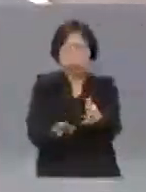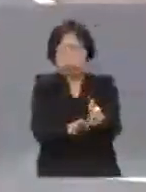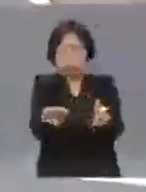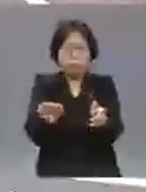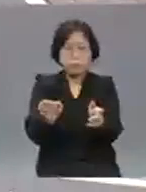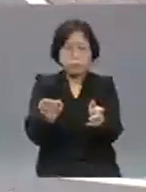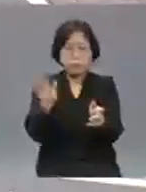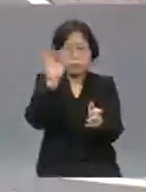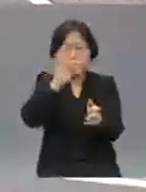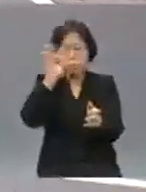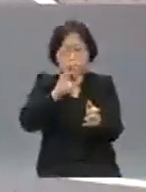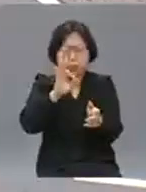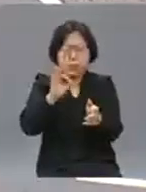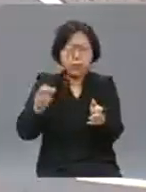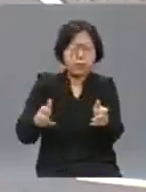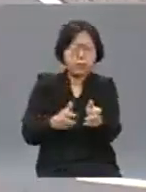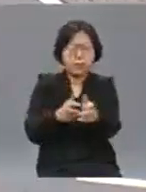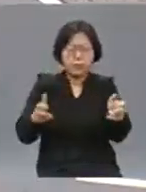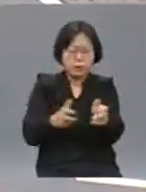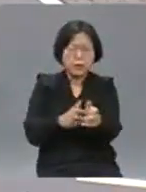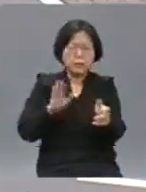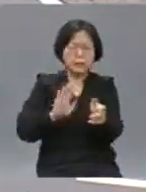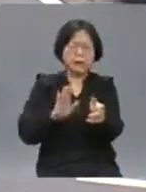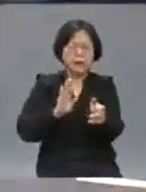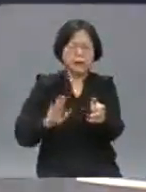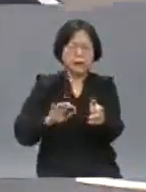못해 멈칫하면서 뒤차와 뒤엉키더니